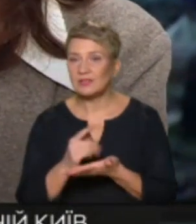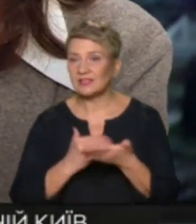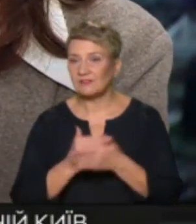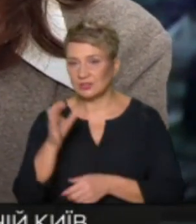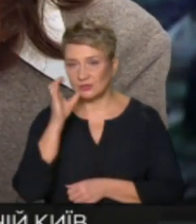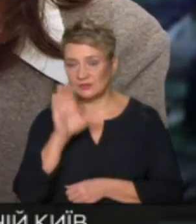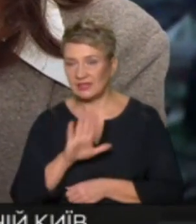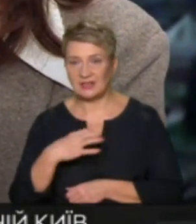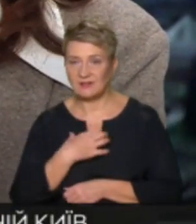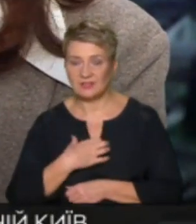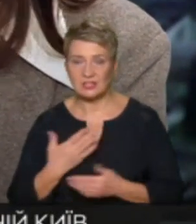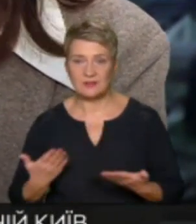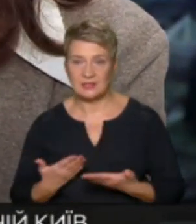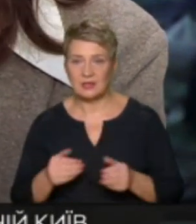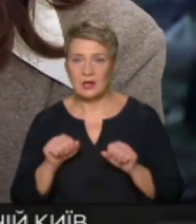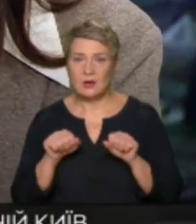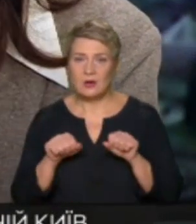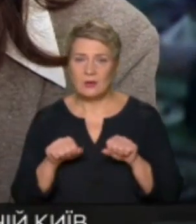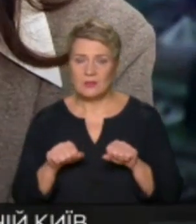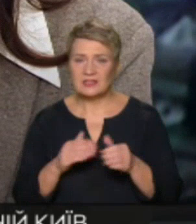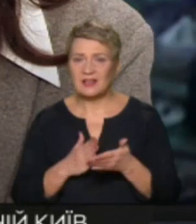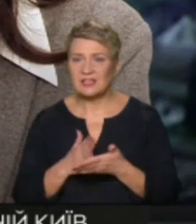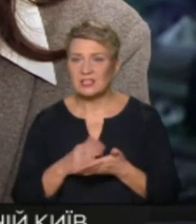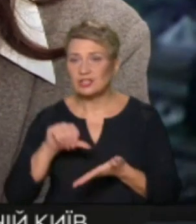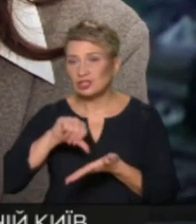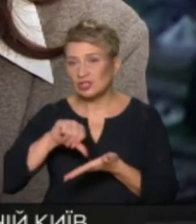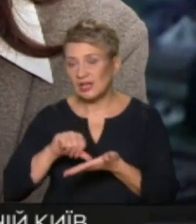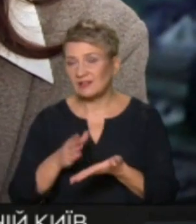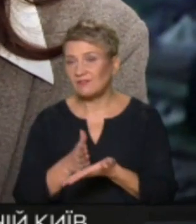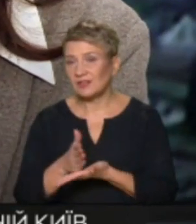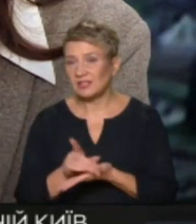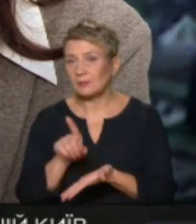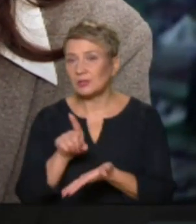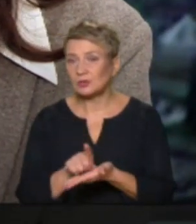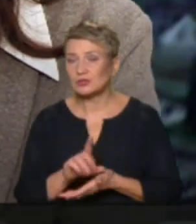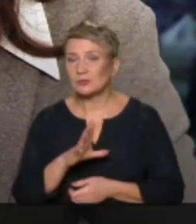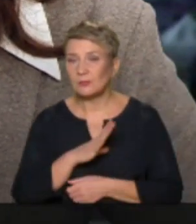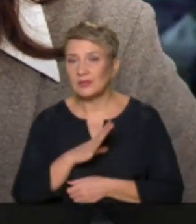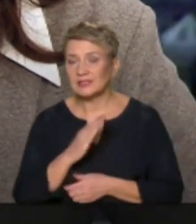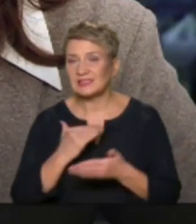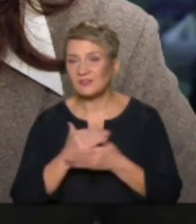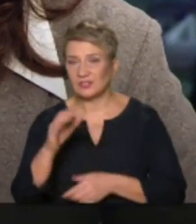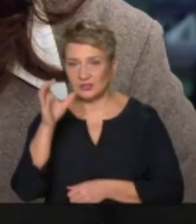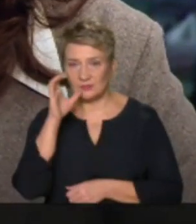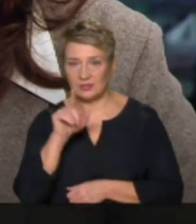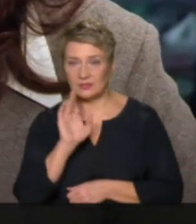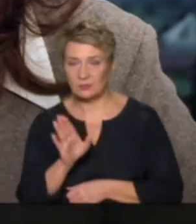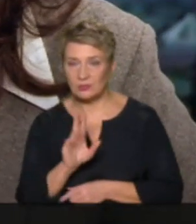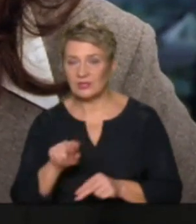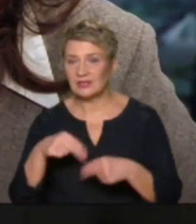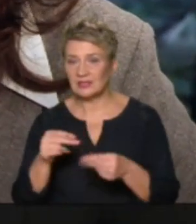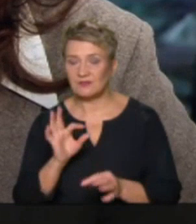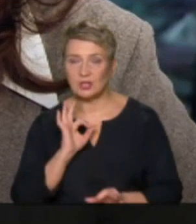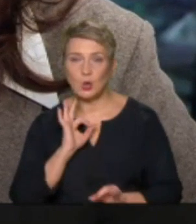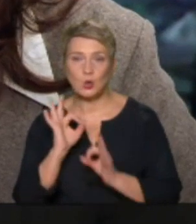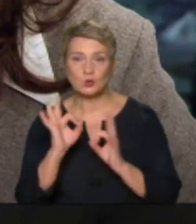неважливо яку. Да? Тобто це може бути... ветерана має... так, бо ця людина буде надавати консультацію, супровід